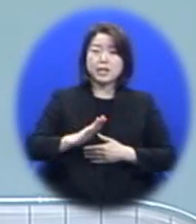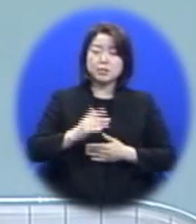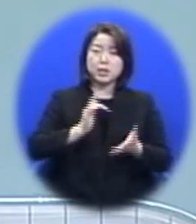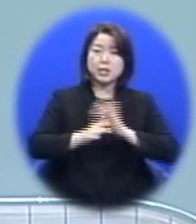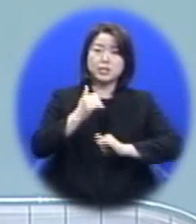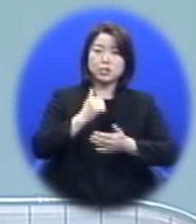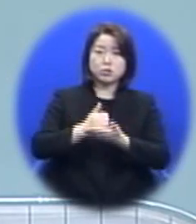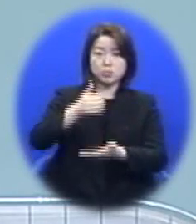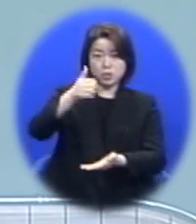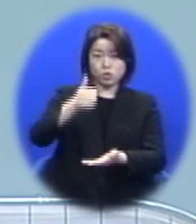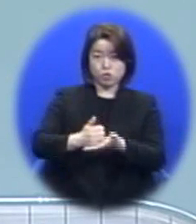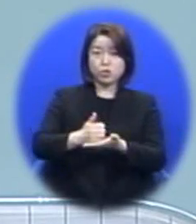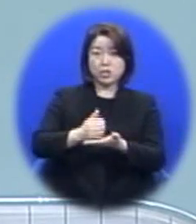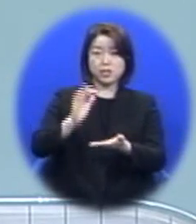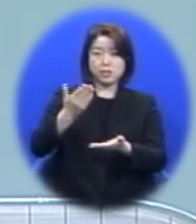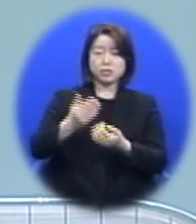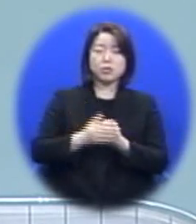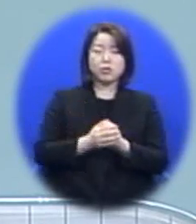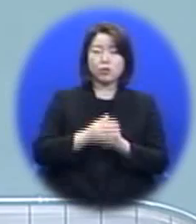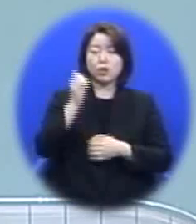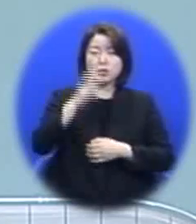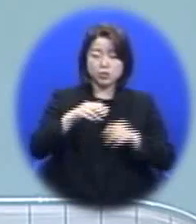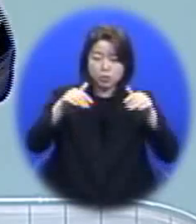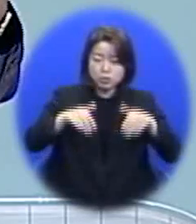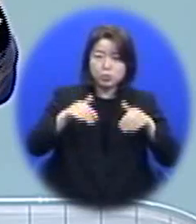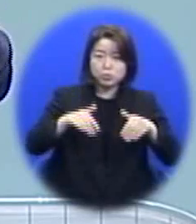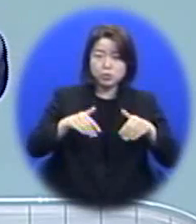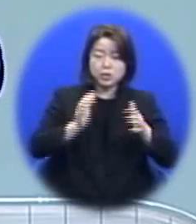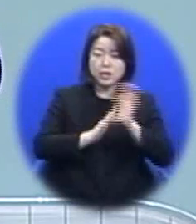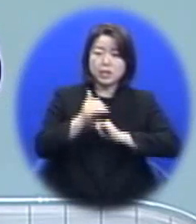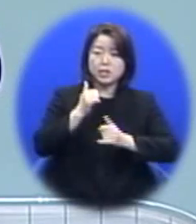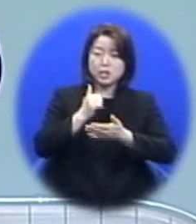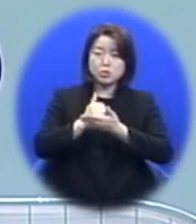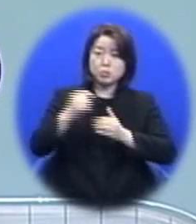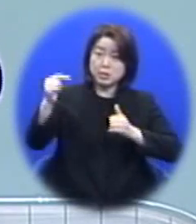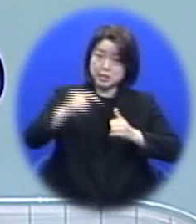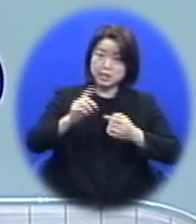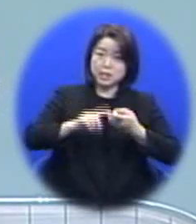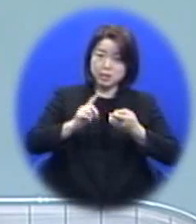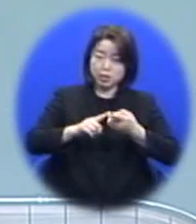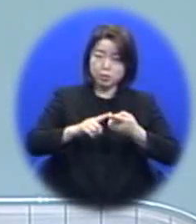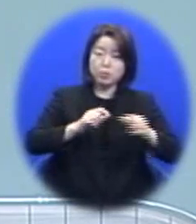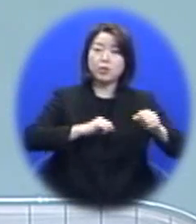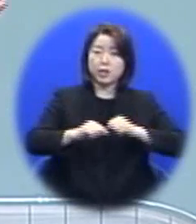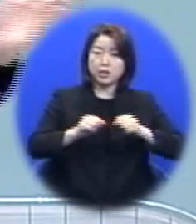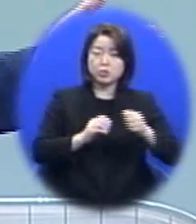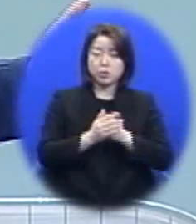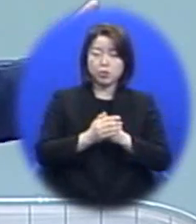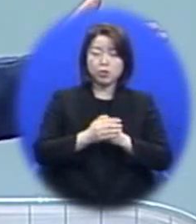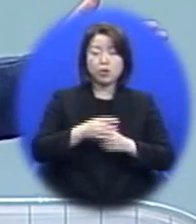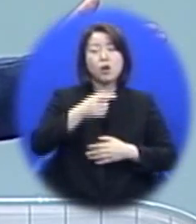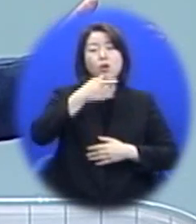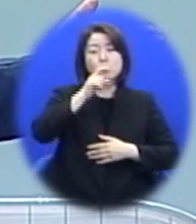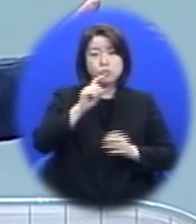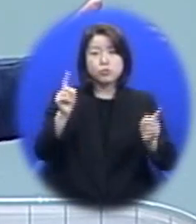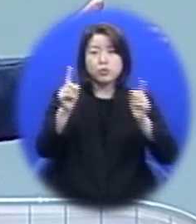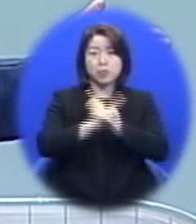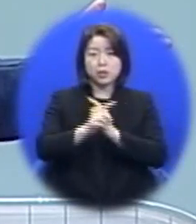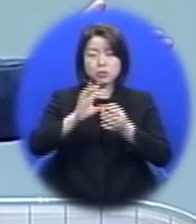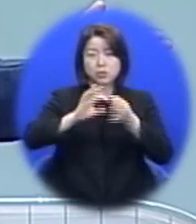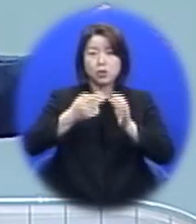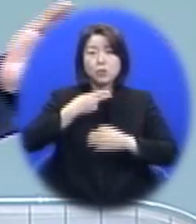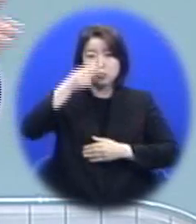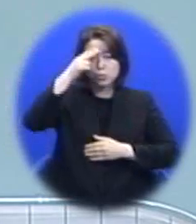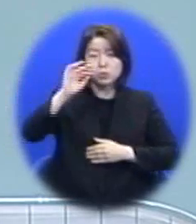서셨어요. 그리고 종들이 예수님이 하라는 대로 했습니다. 물이 포도주가 되는 기적이